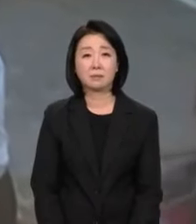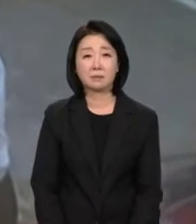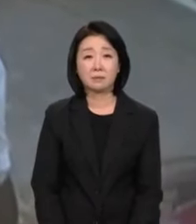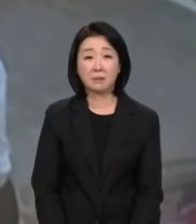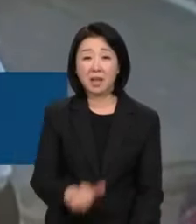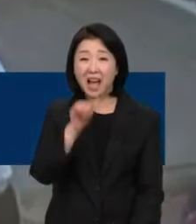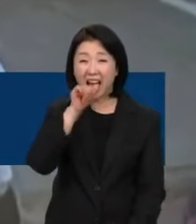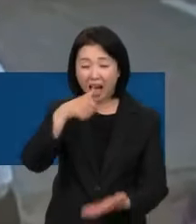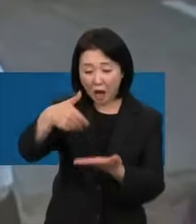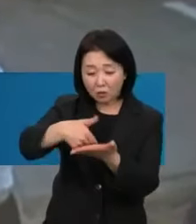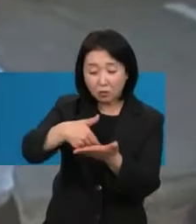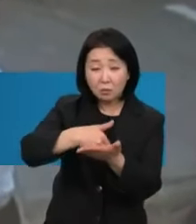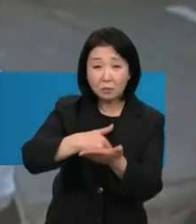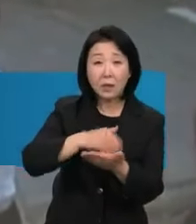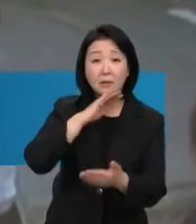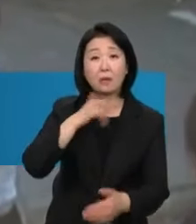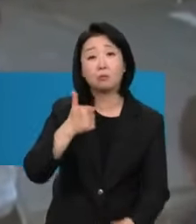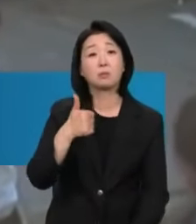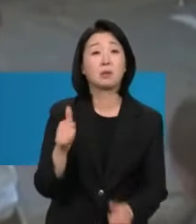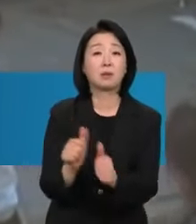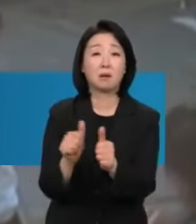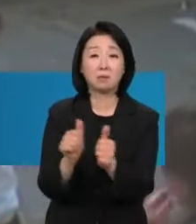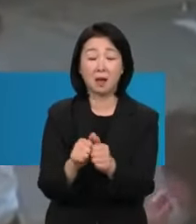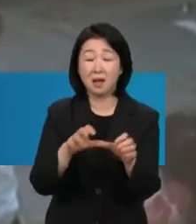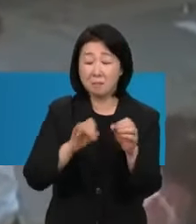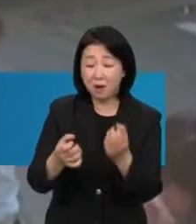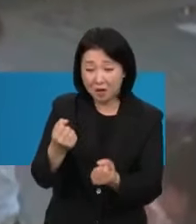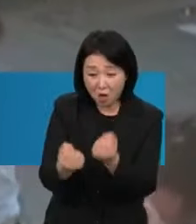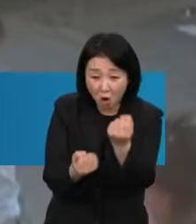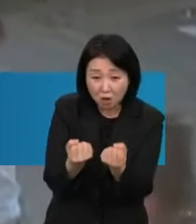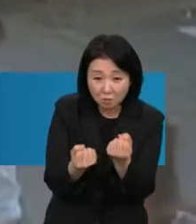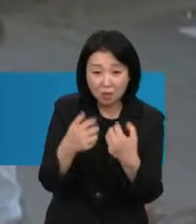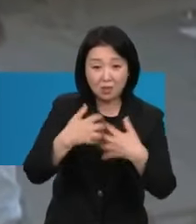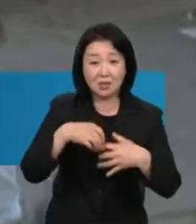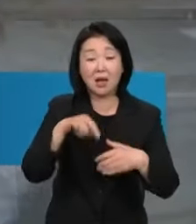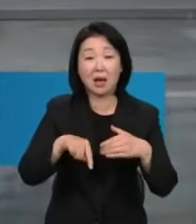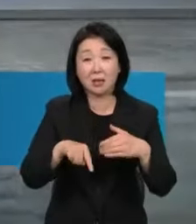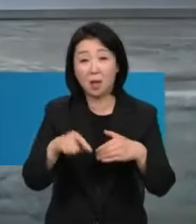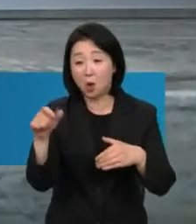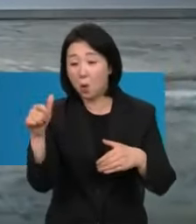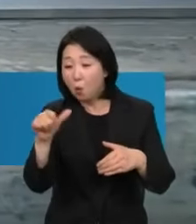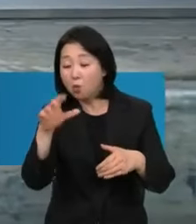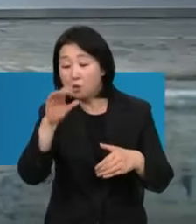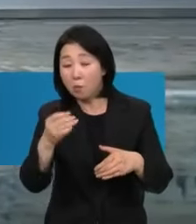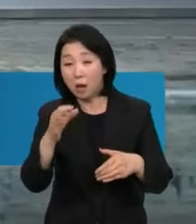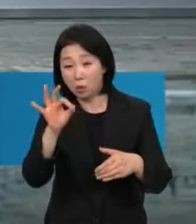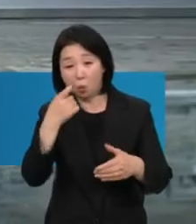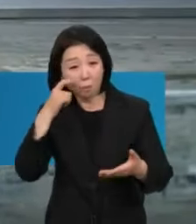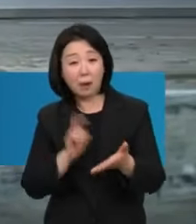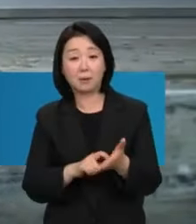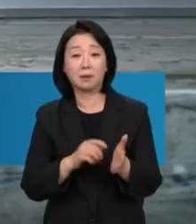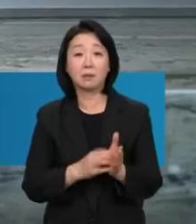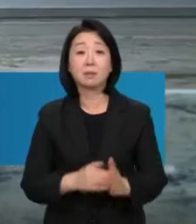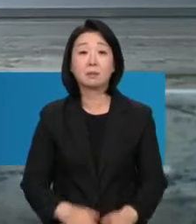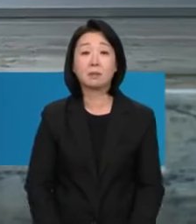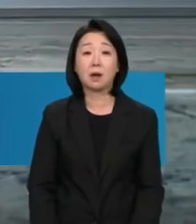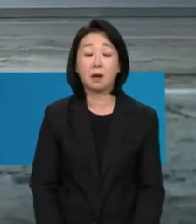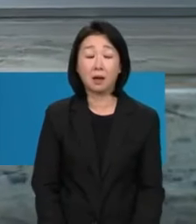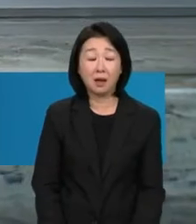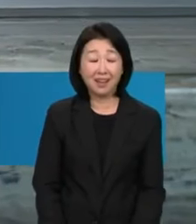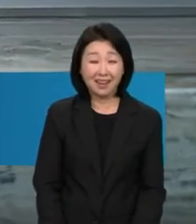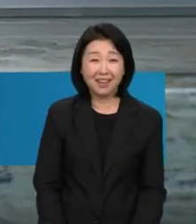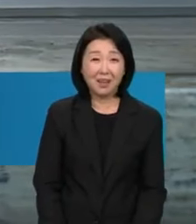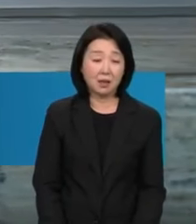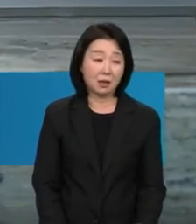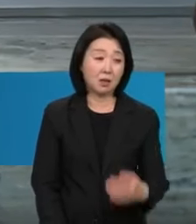고철 수거업을 하는 60대 남성이 버려진 러닝머신 안에서 5천만 원 가까운 돈다발을 발견했습니다. 치매를